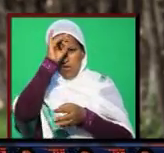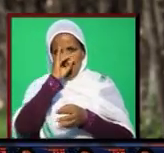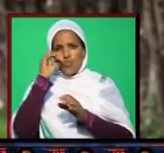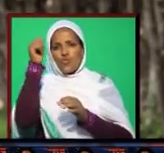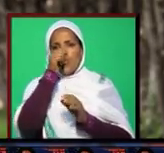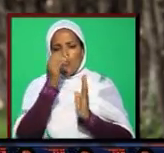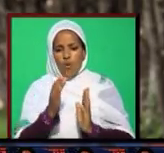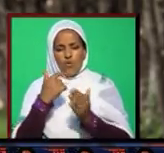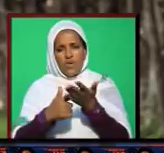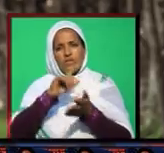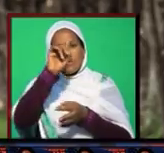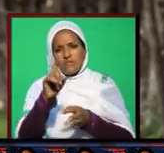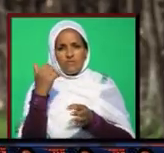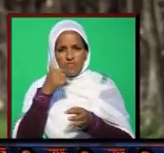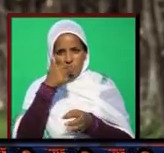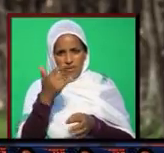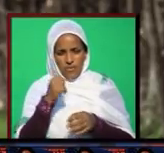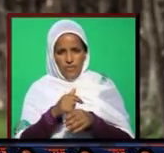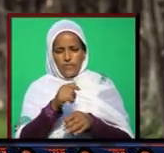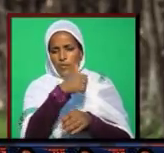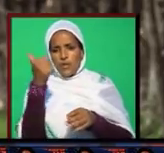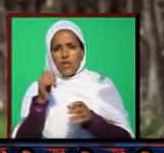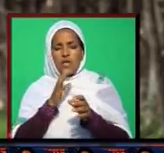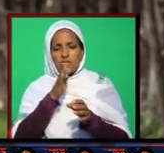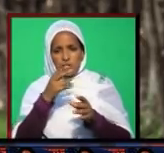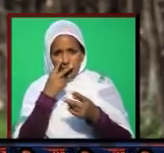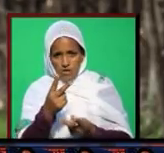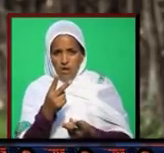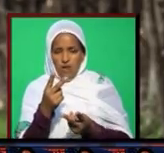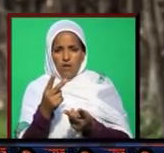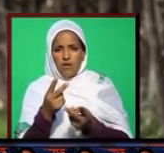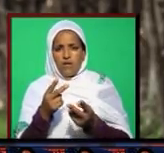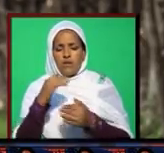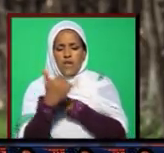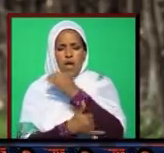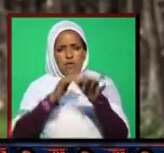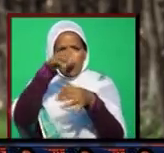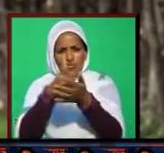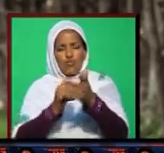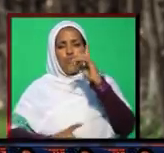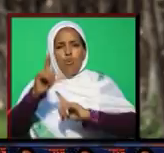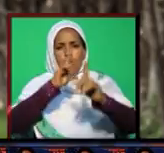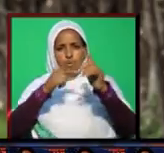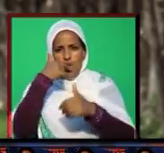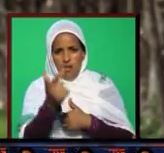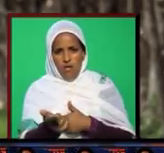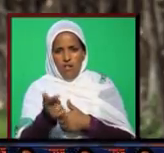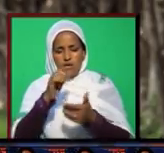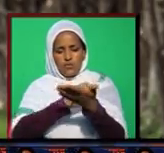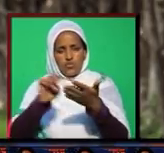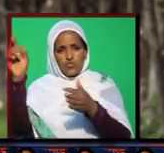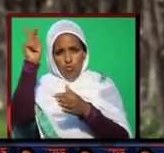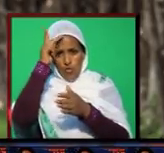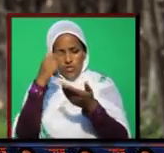አንድ ኢትዮጵያዊ ሊቅ ይህንን ተናግሯል። በሌላ መልኩ በግዕዙ ስናይ ነገረ በሐውርት የአገሮች ሁሉ ቋንቋ ይለዋል። ቅዱስ ጳውሎስ